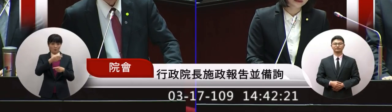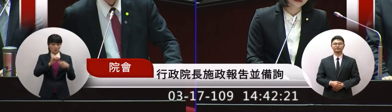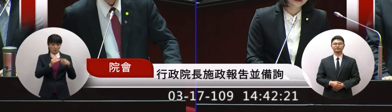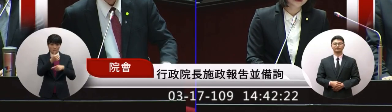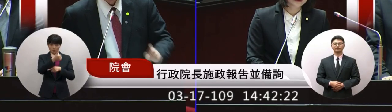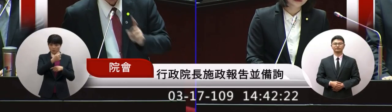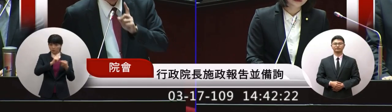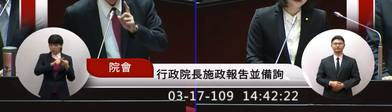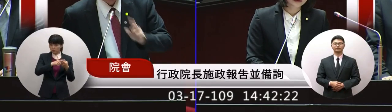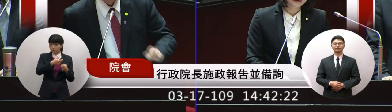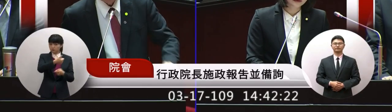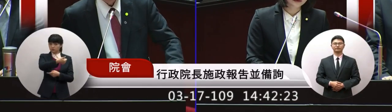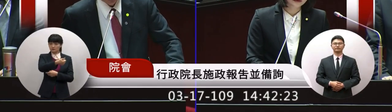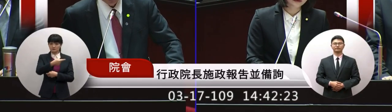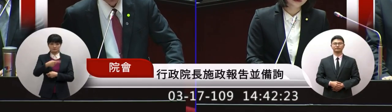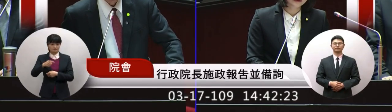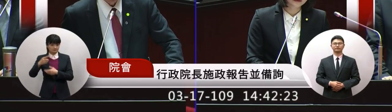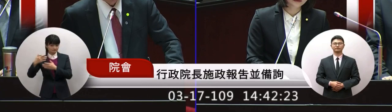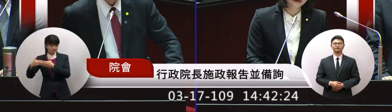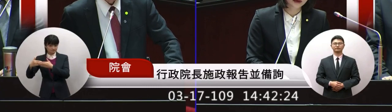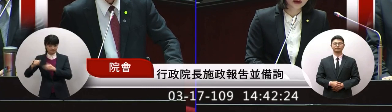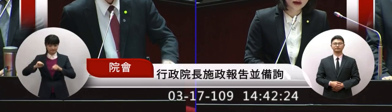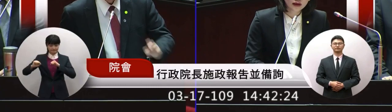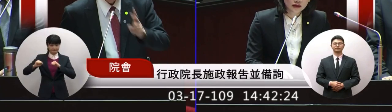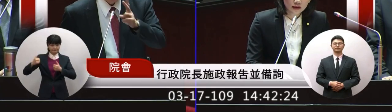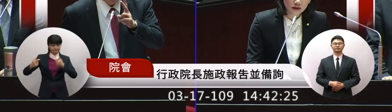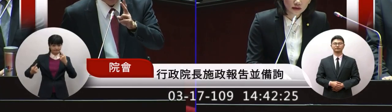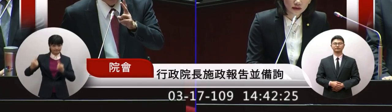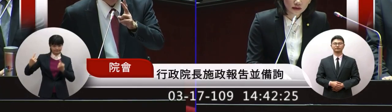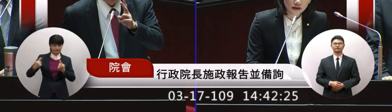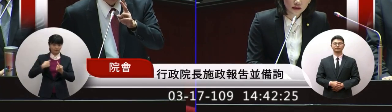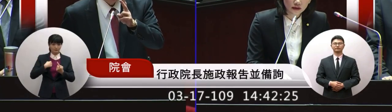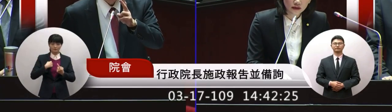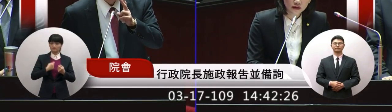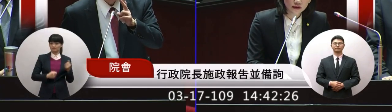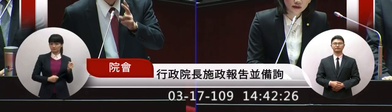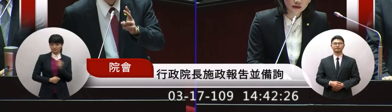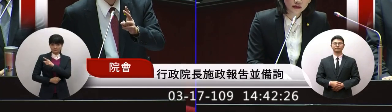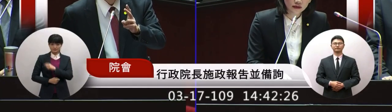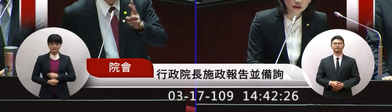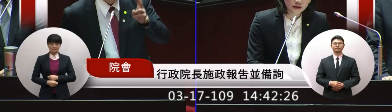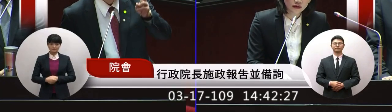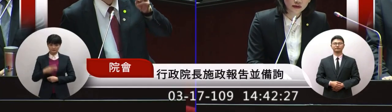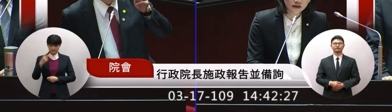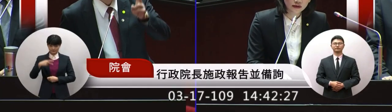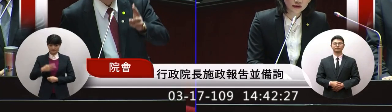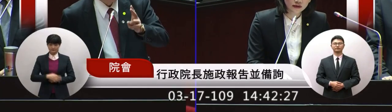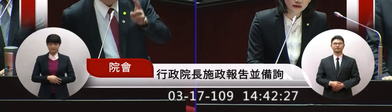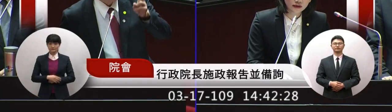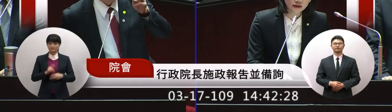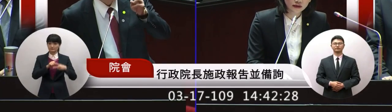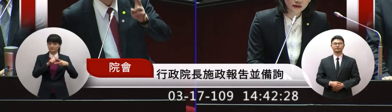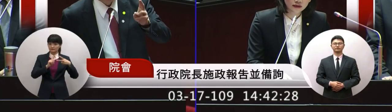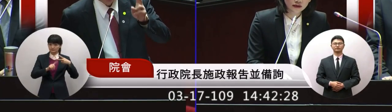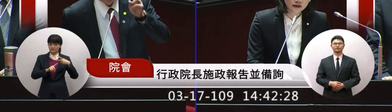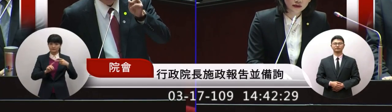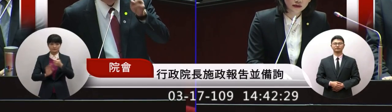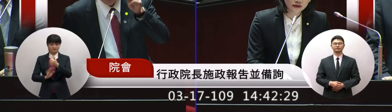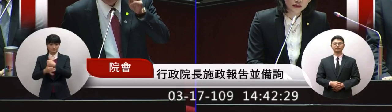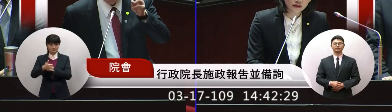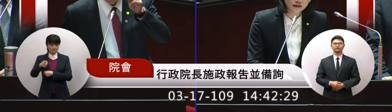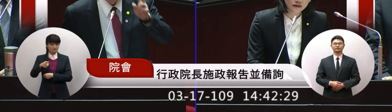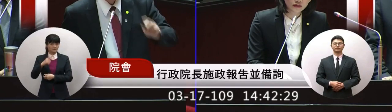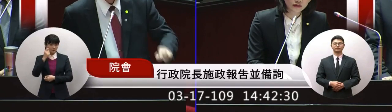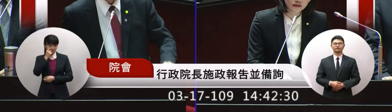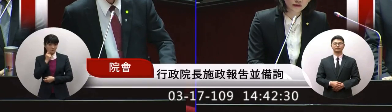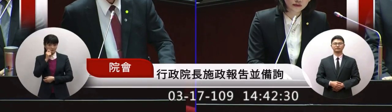竞争力，所以是一个相当成功的典范。那第二个，我也利用这个机会，因为我也相当有兴趣台